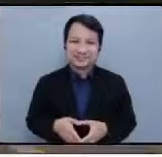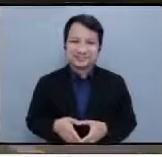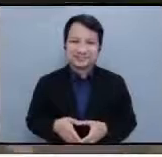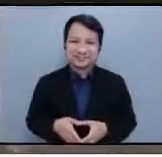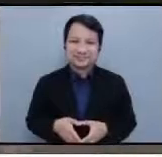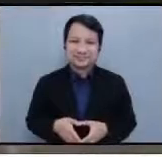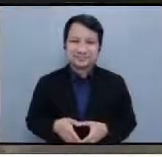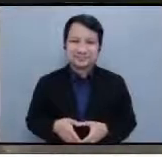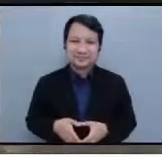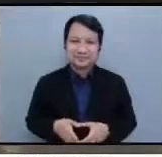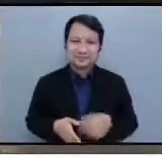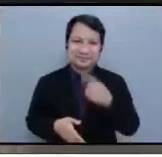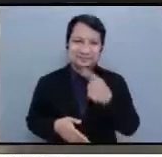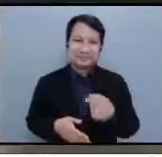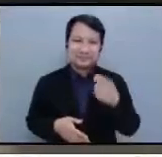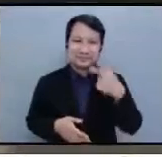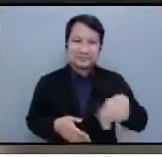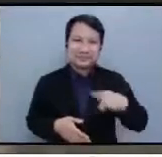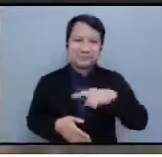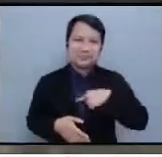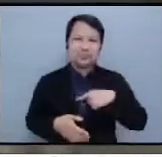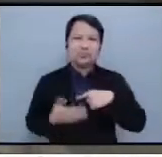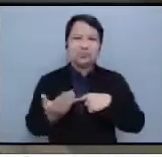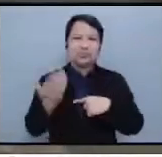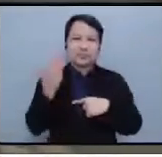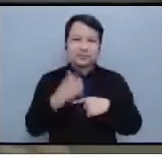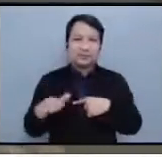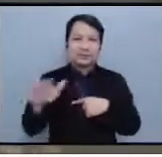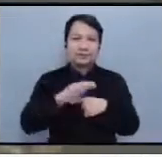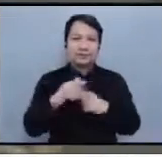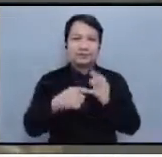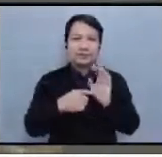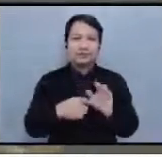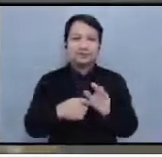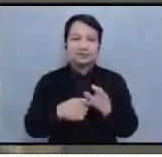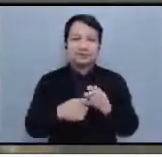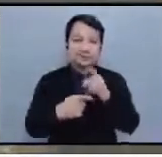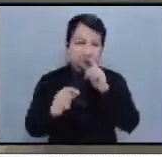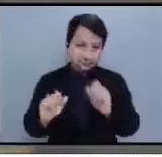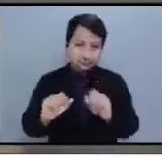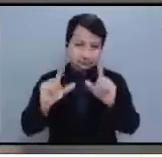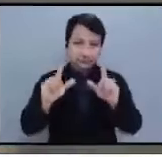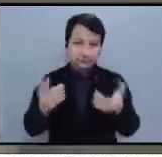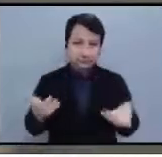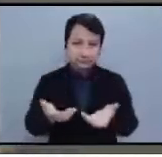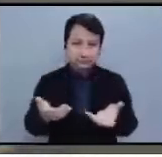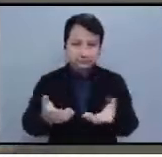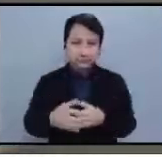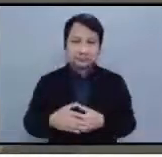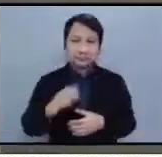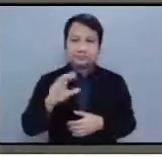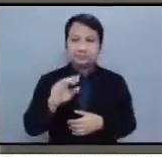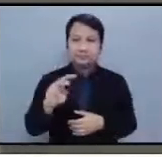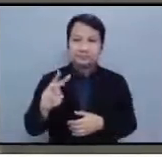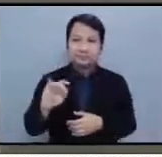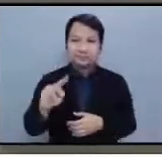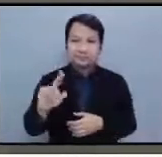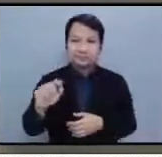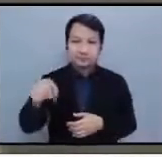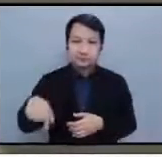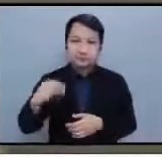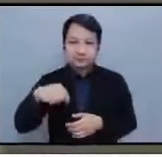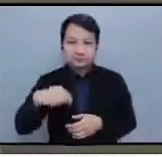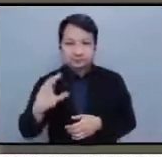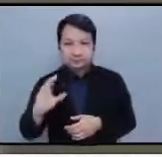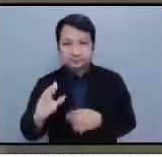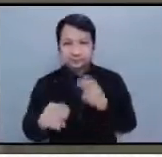Rise and shine, darling Gav! Rise and shine sa ating mga ka-Viver Live tayo ngayon dito sa Commonwealth Avenue, Quezon City. At nag-miss